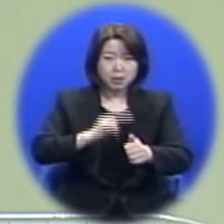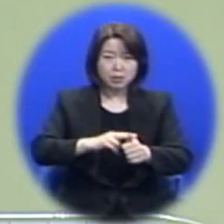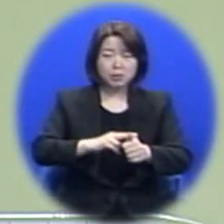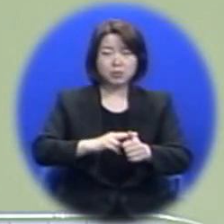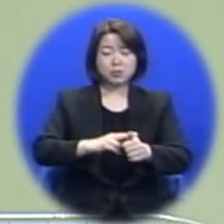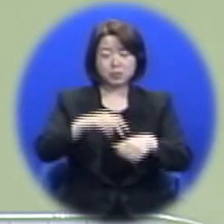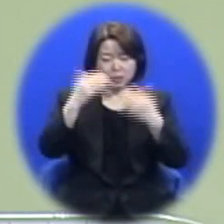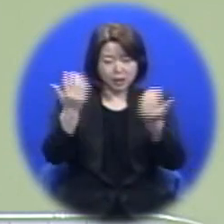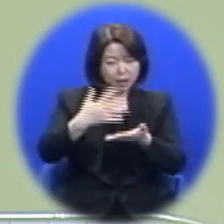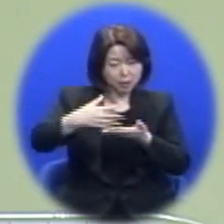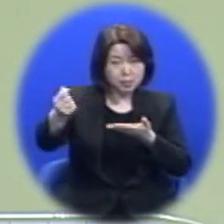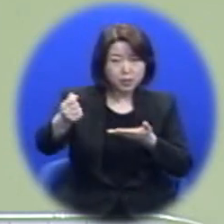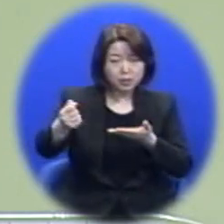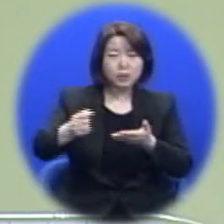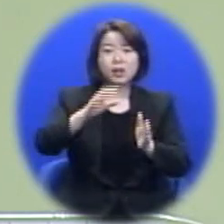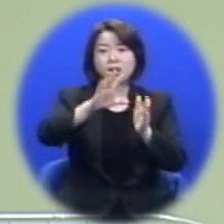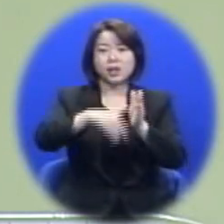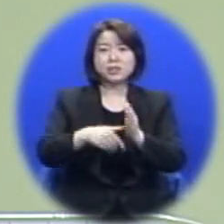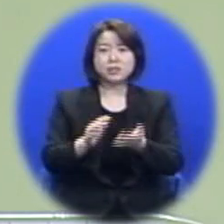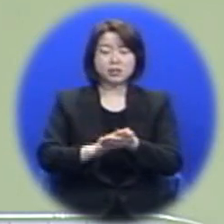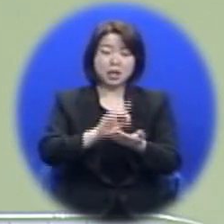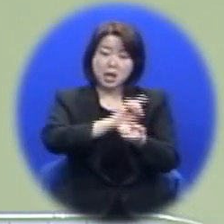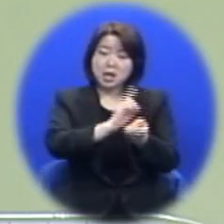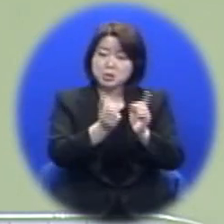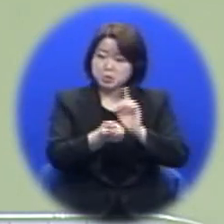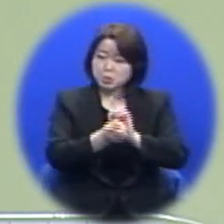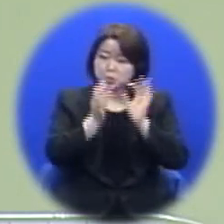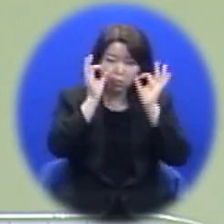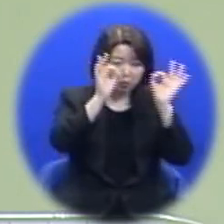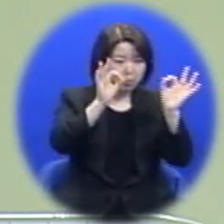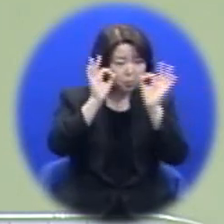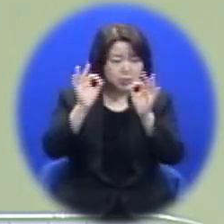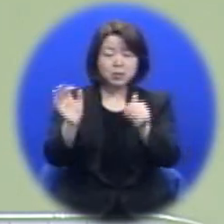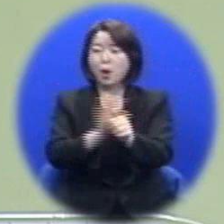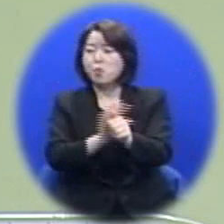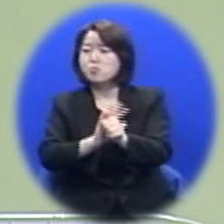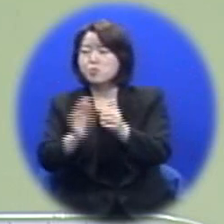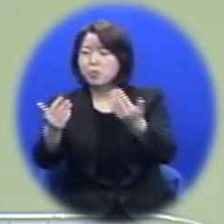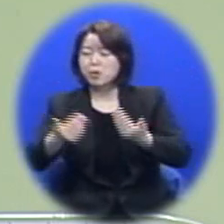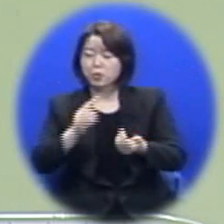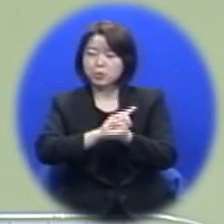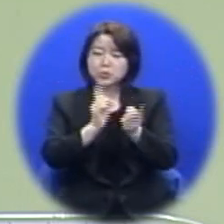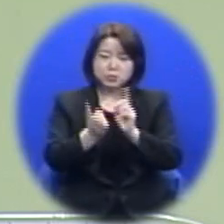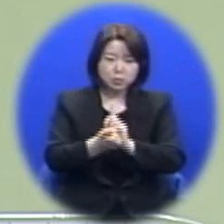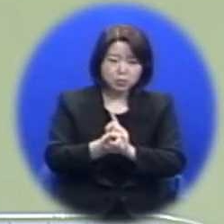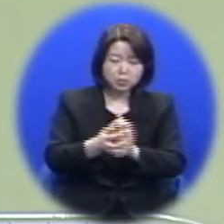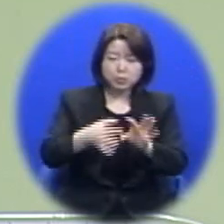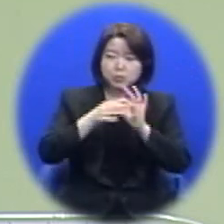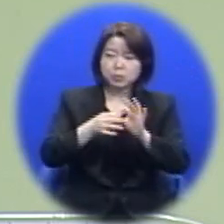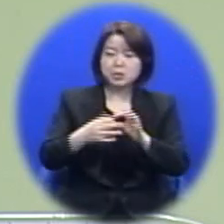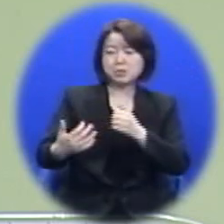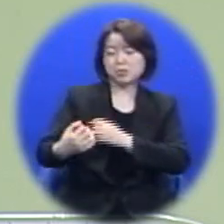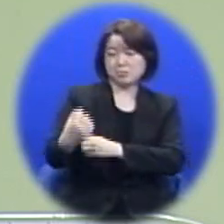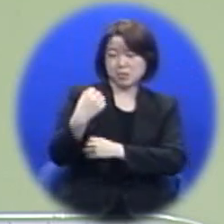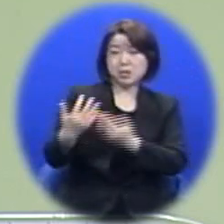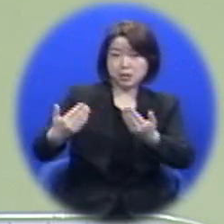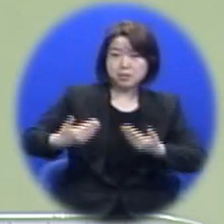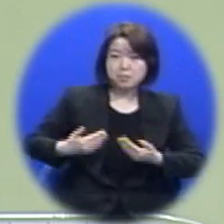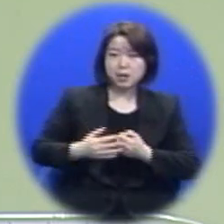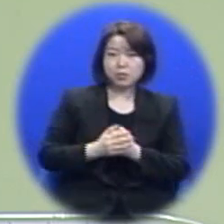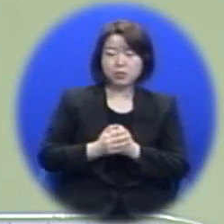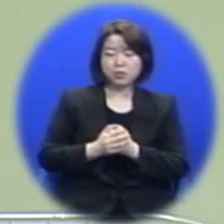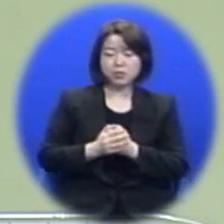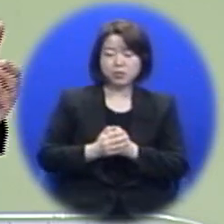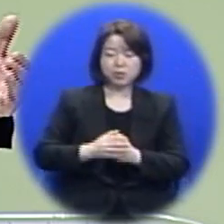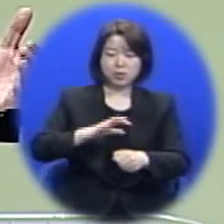그럴 때 그들은 서로를 보면서 위로받고 서로를 통해서 그 힘을 얻고 그리고 감옥에서